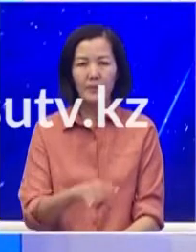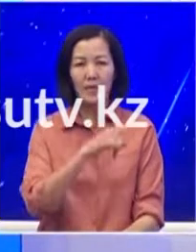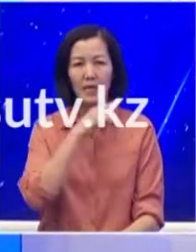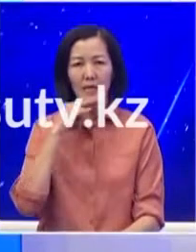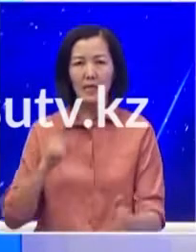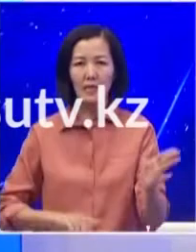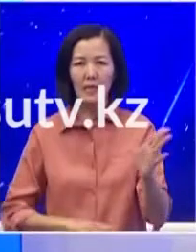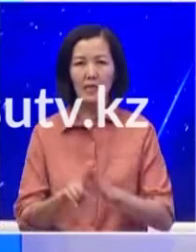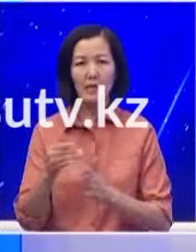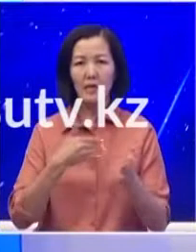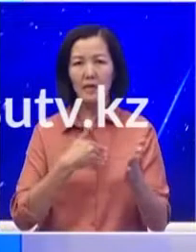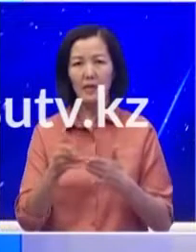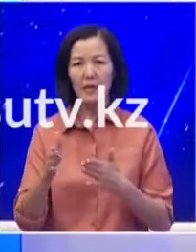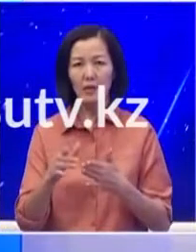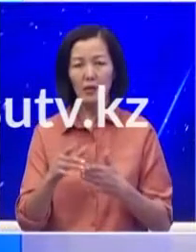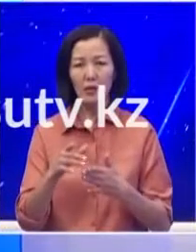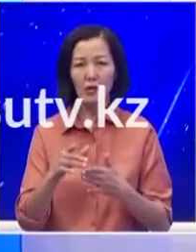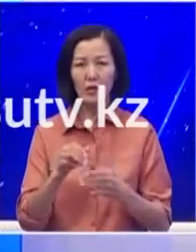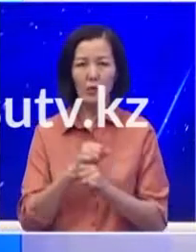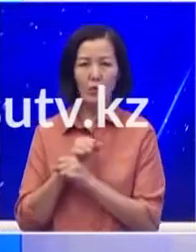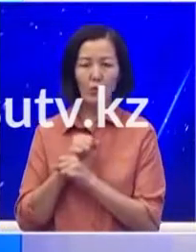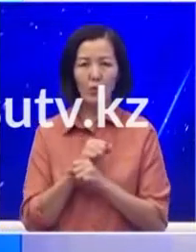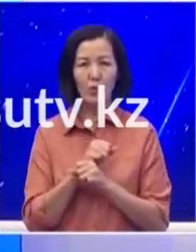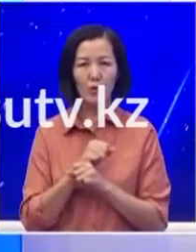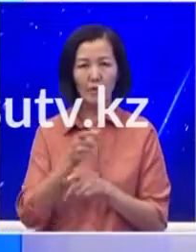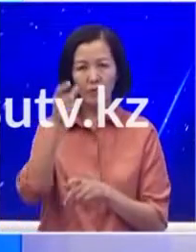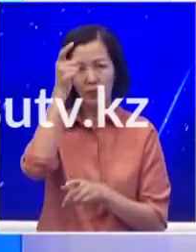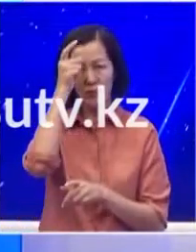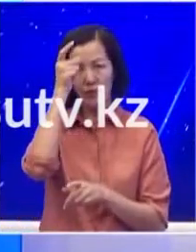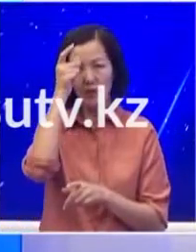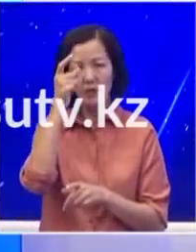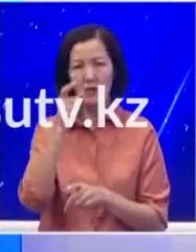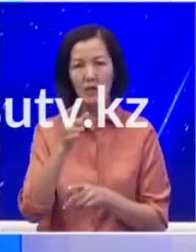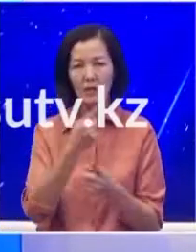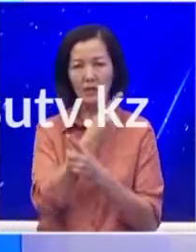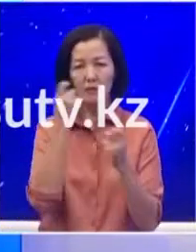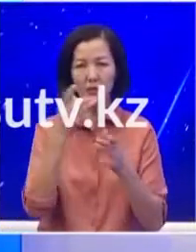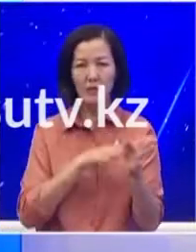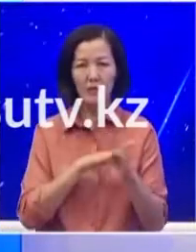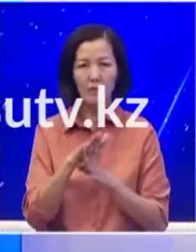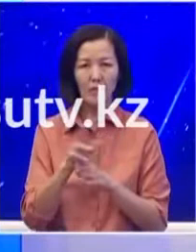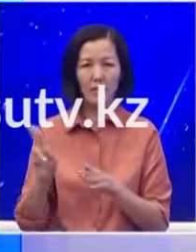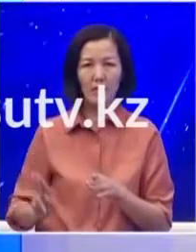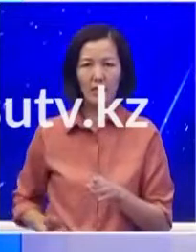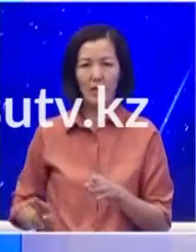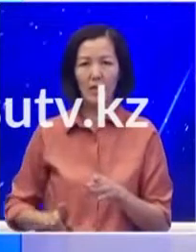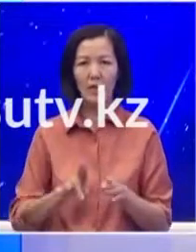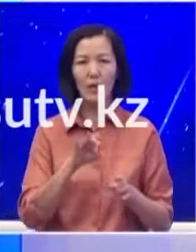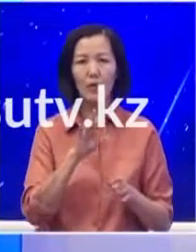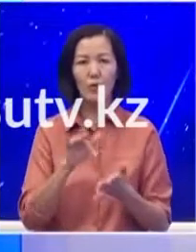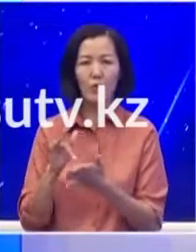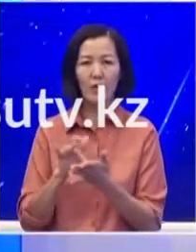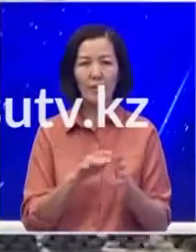Россияне начали отказываться от отечественных курортов ради Турции. Об этом сообщила исполнительный директор Ассоциации туроператоров России Майя